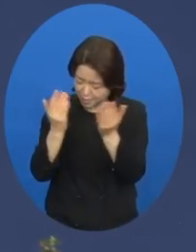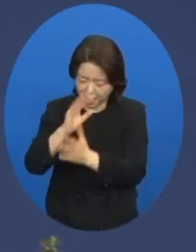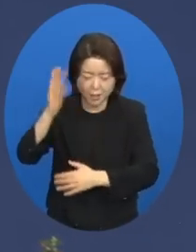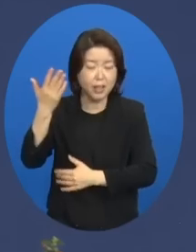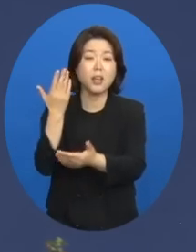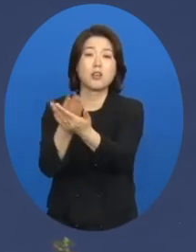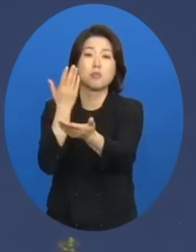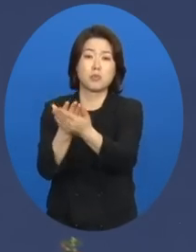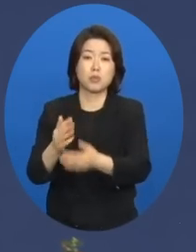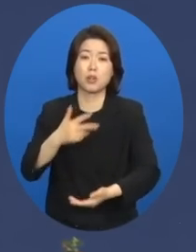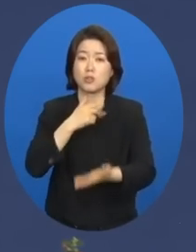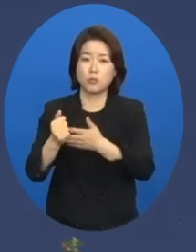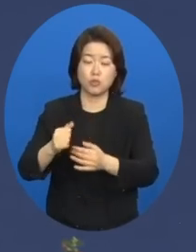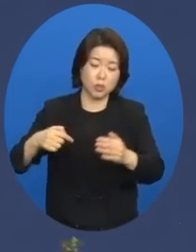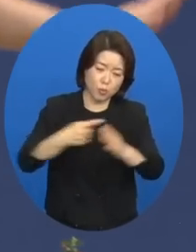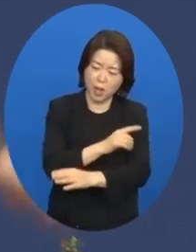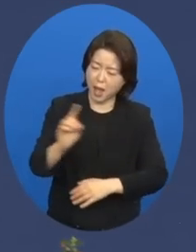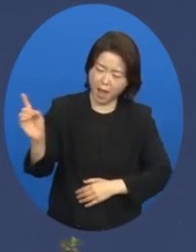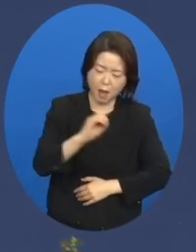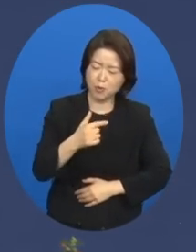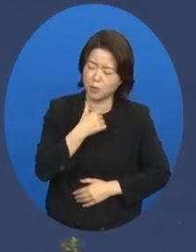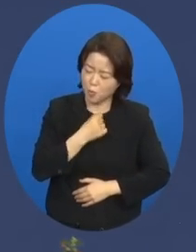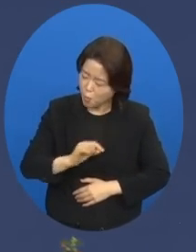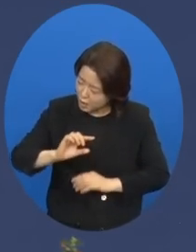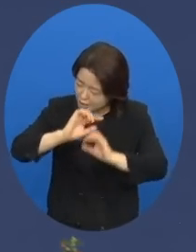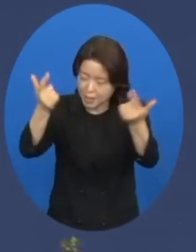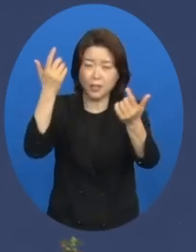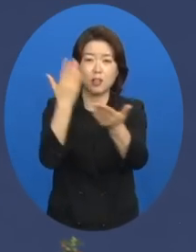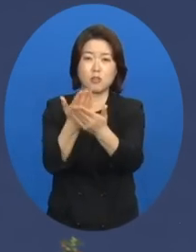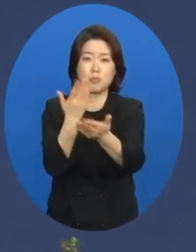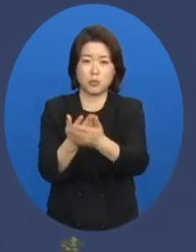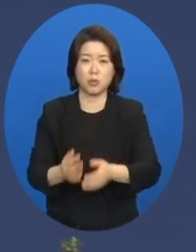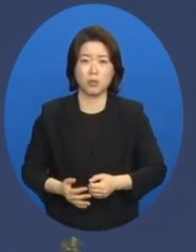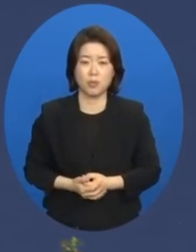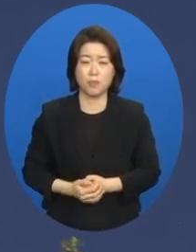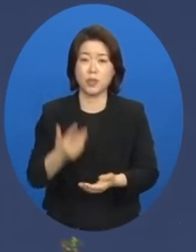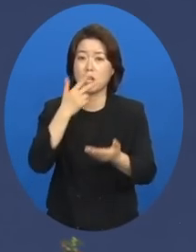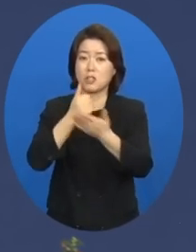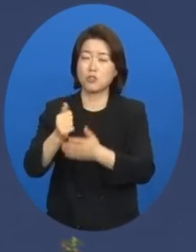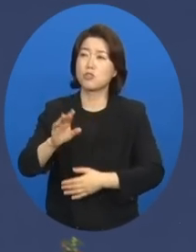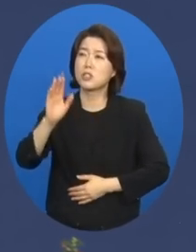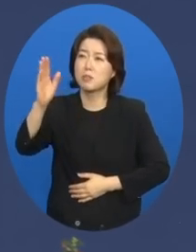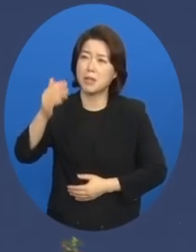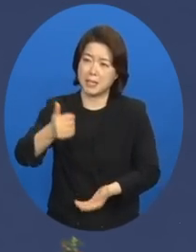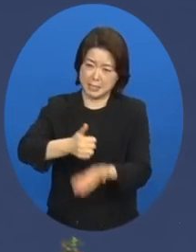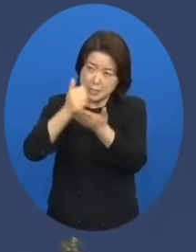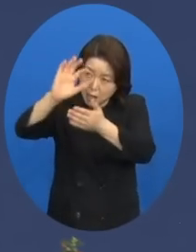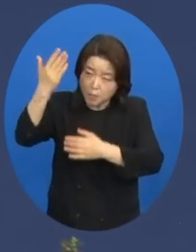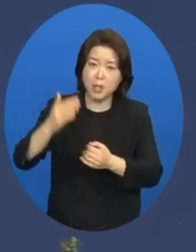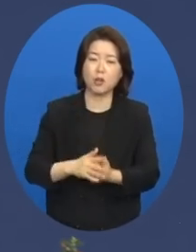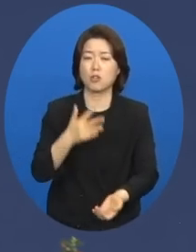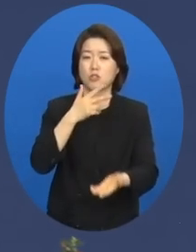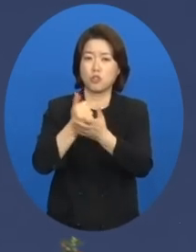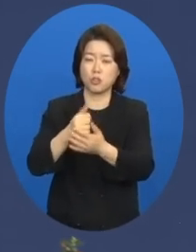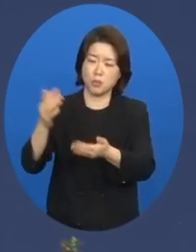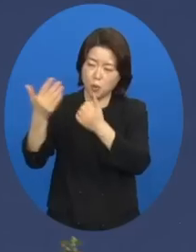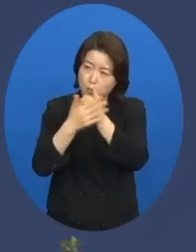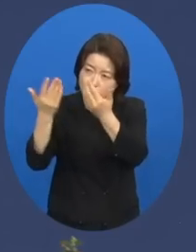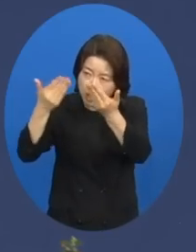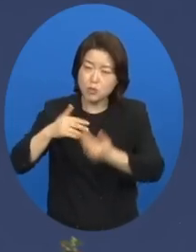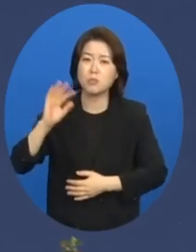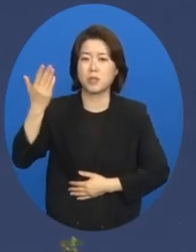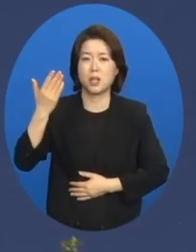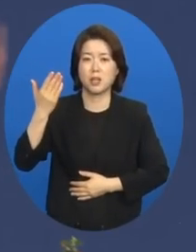해주십시오. 주님의 아무것도 더 원하지 않게 해주십시오. 주님이 칭찬하시면 되고 주님이 위로하시면